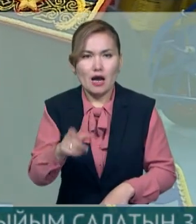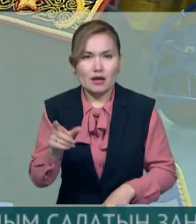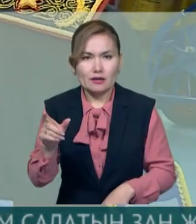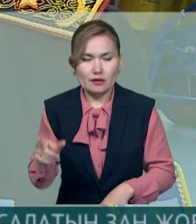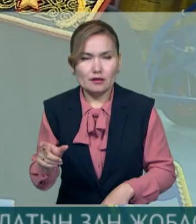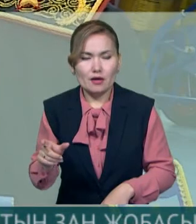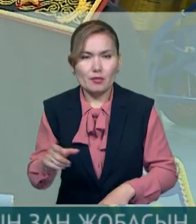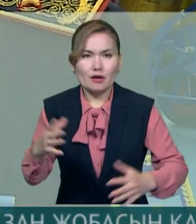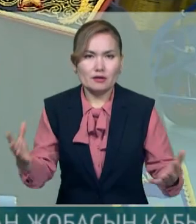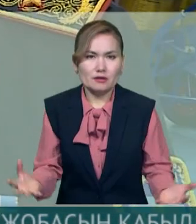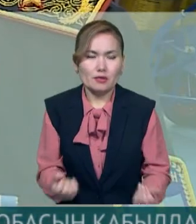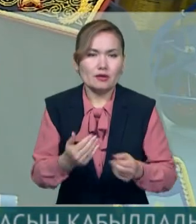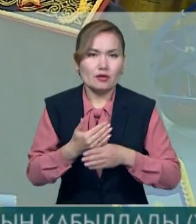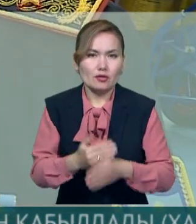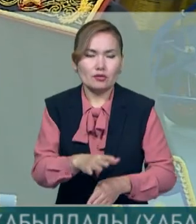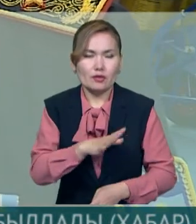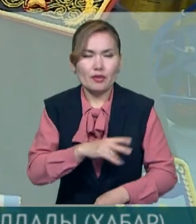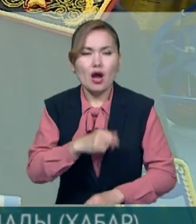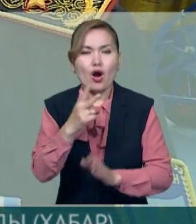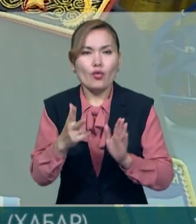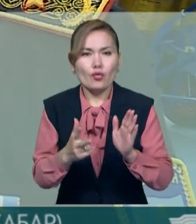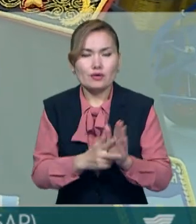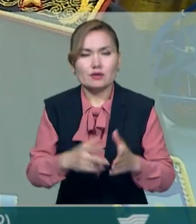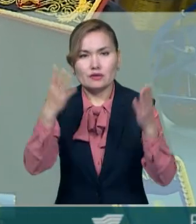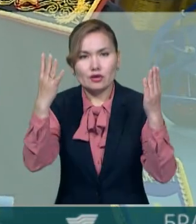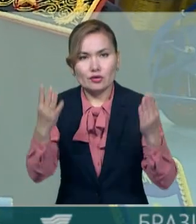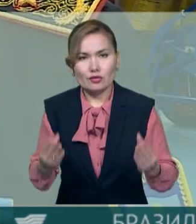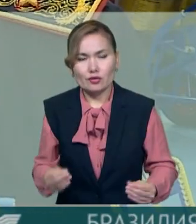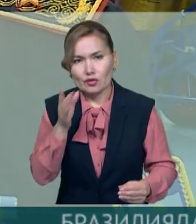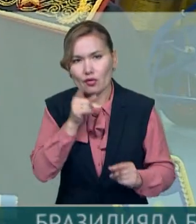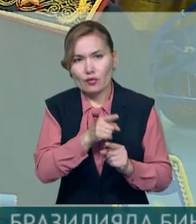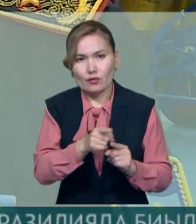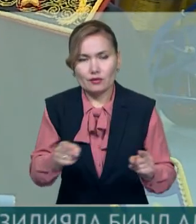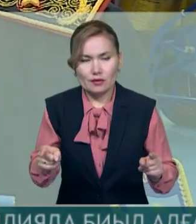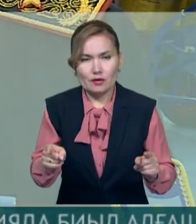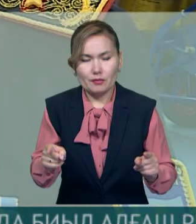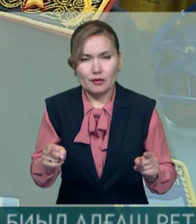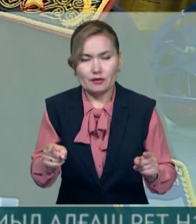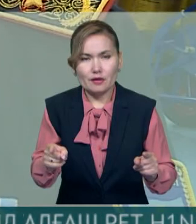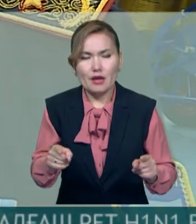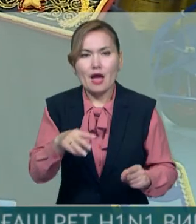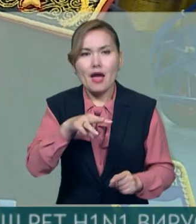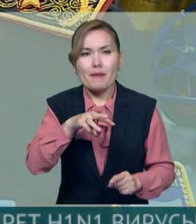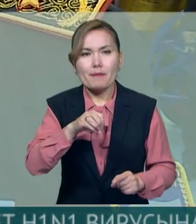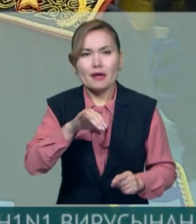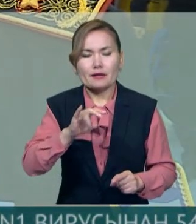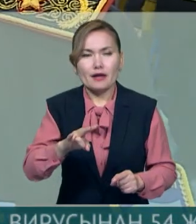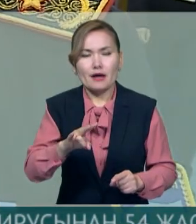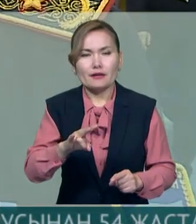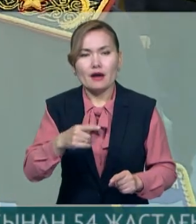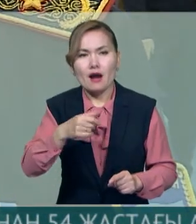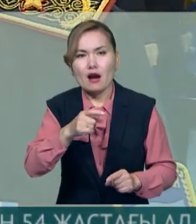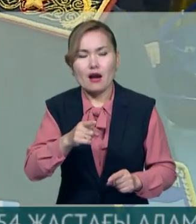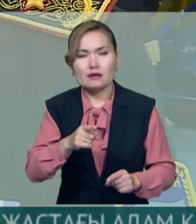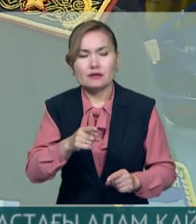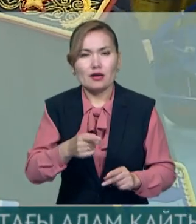біз алып шықтық. Одан кейін 18 күн бойы жаңағы метан газын арғырай жібермеу